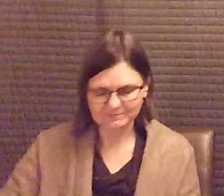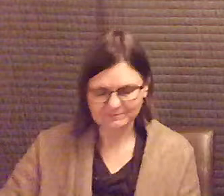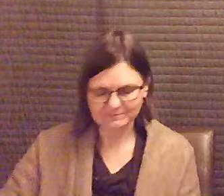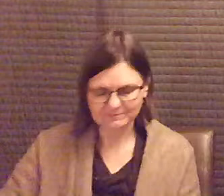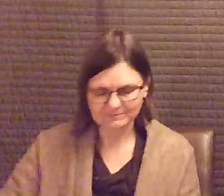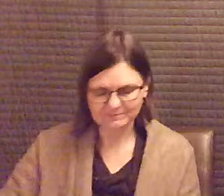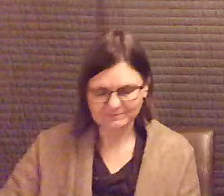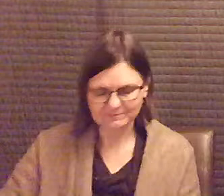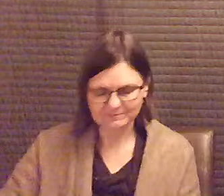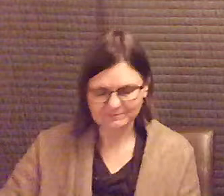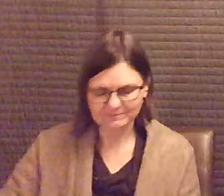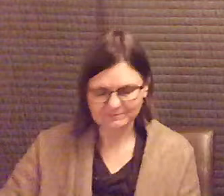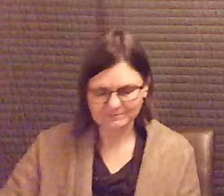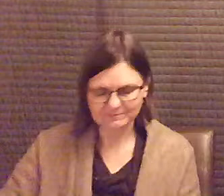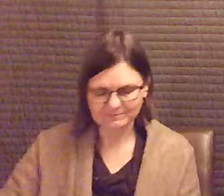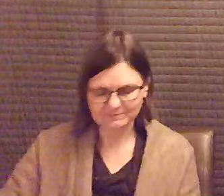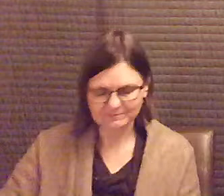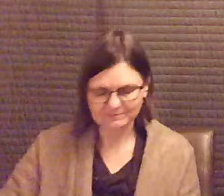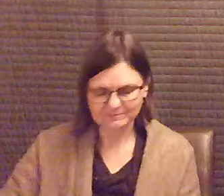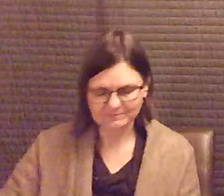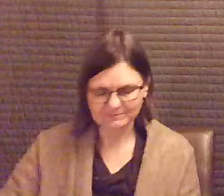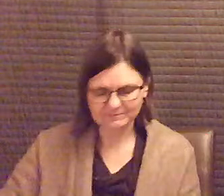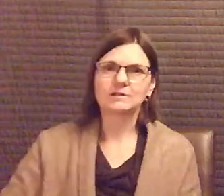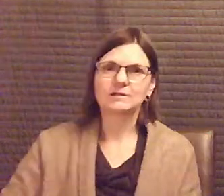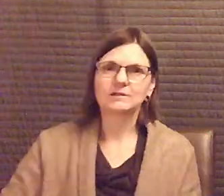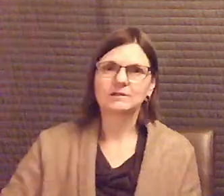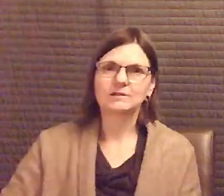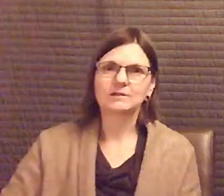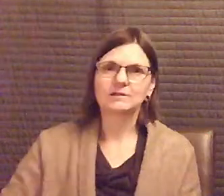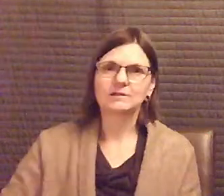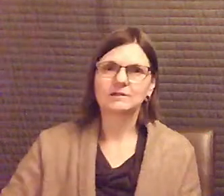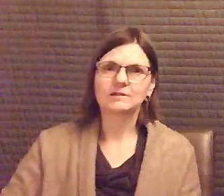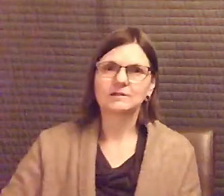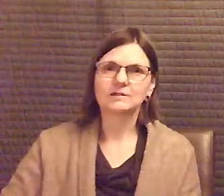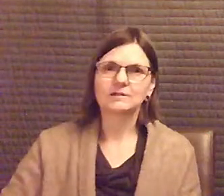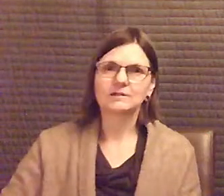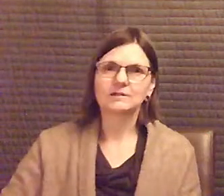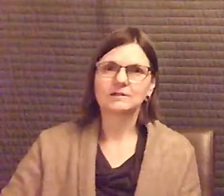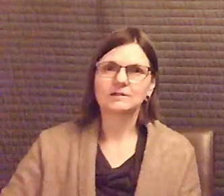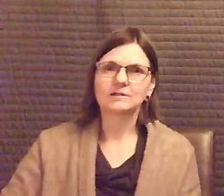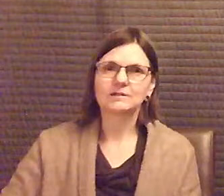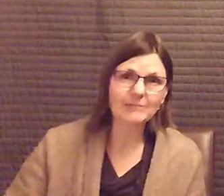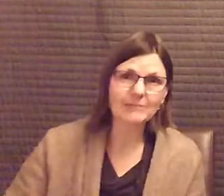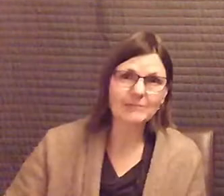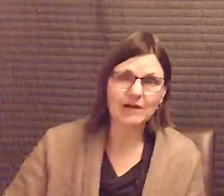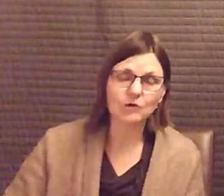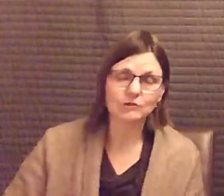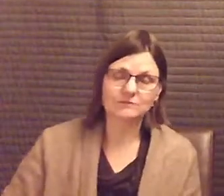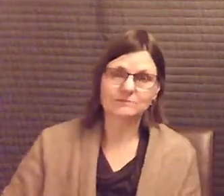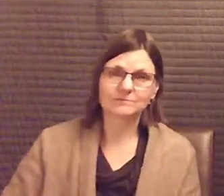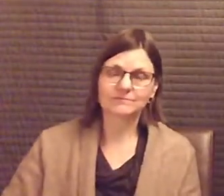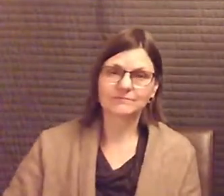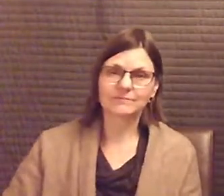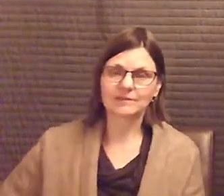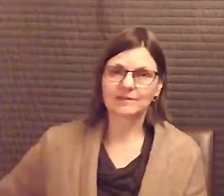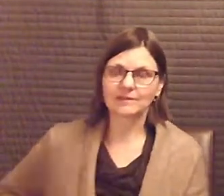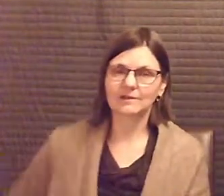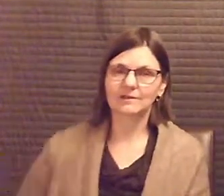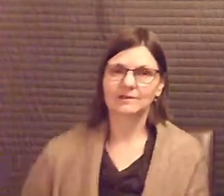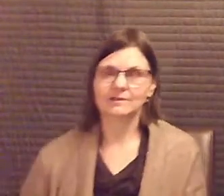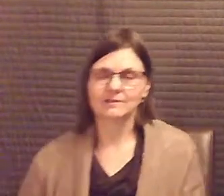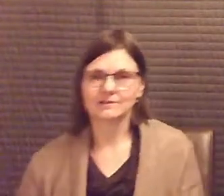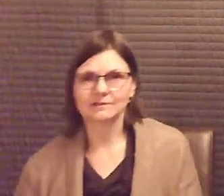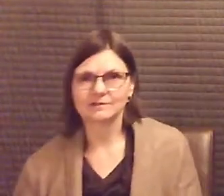wordt je geloven en niet meer zwaar toont en ik vind het een aardige teken dat je volkomen toegewijd bent aan god nieuw